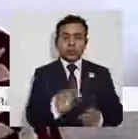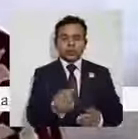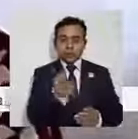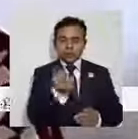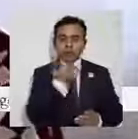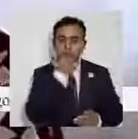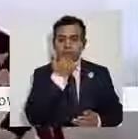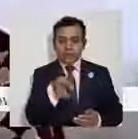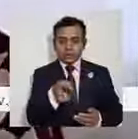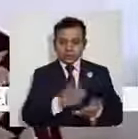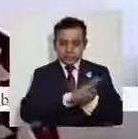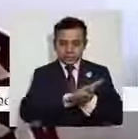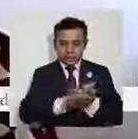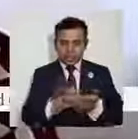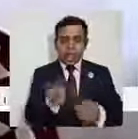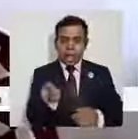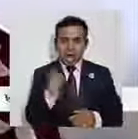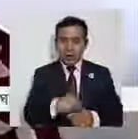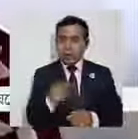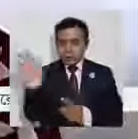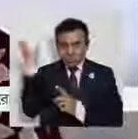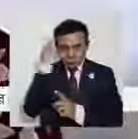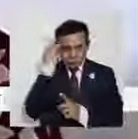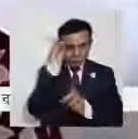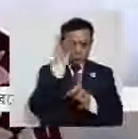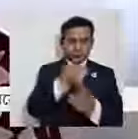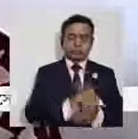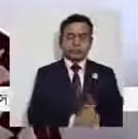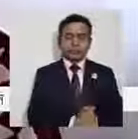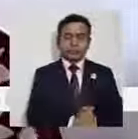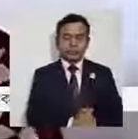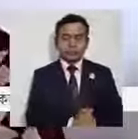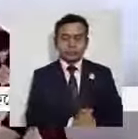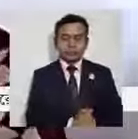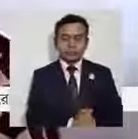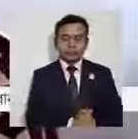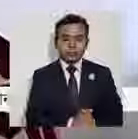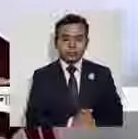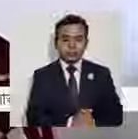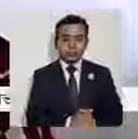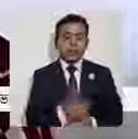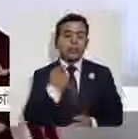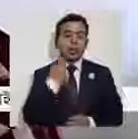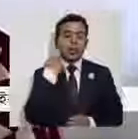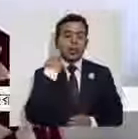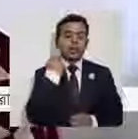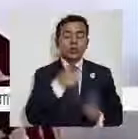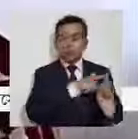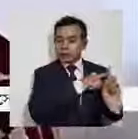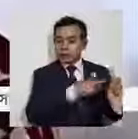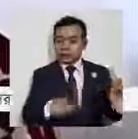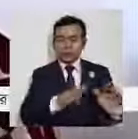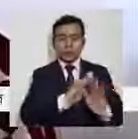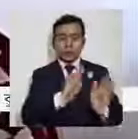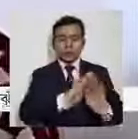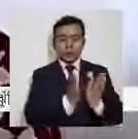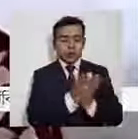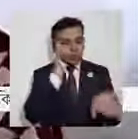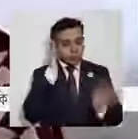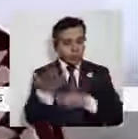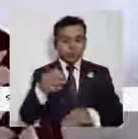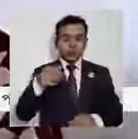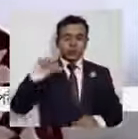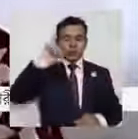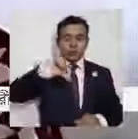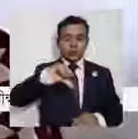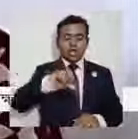মৃত্যুর সংখ্যা গত 24 ঘন্টায় 9, যা আসলে সর্বমোট সংখ্যা হবে 84, আমি এখানে 92 বলেছিলাম, আমি